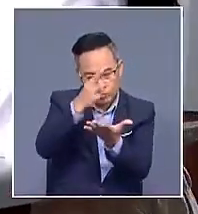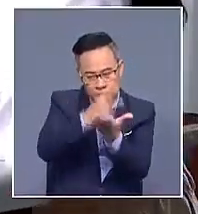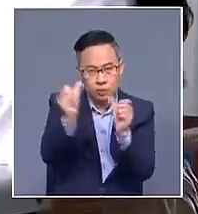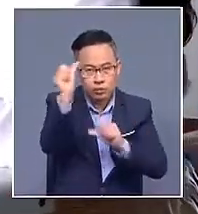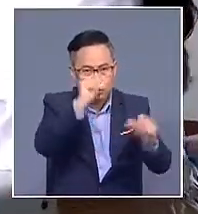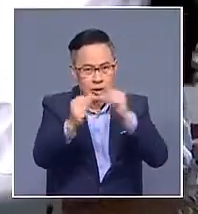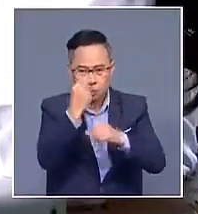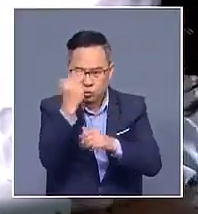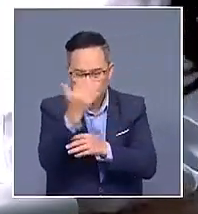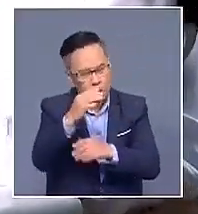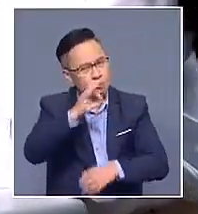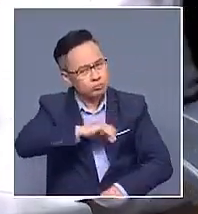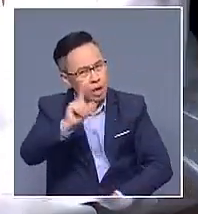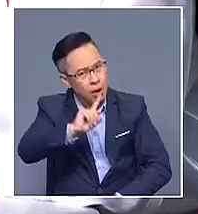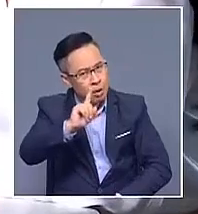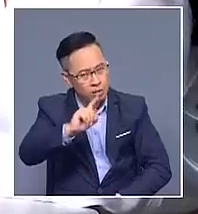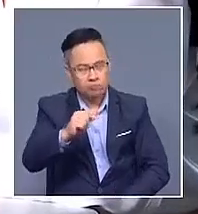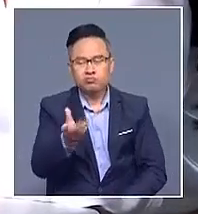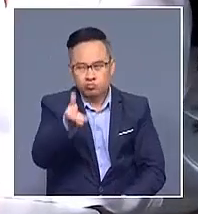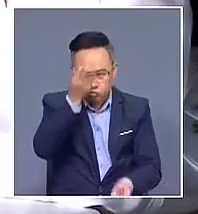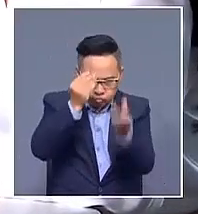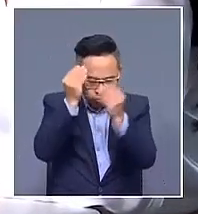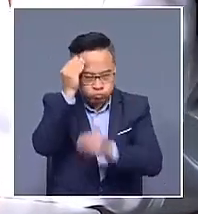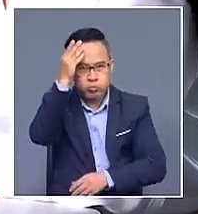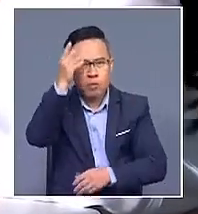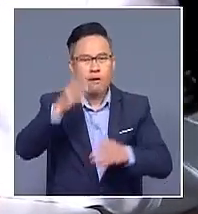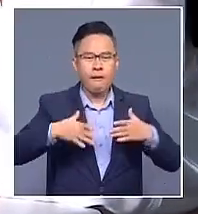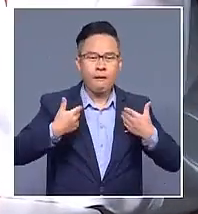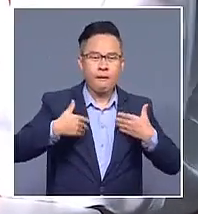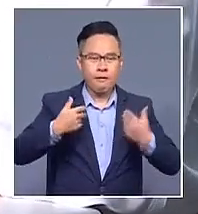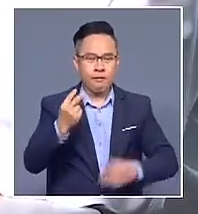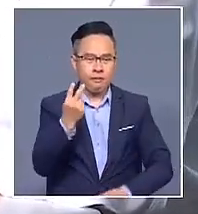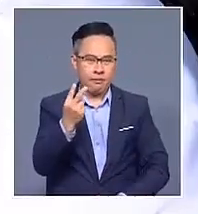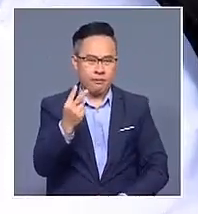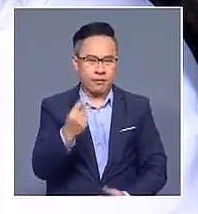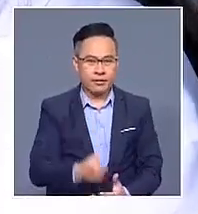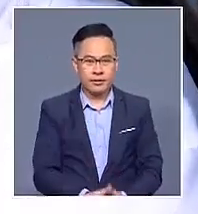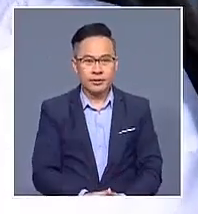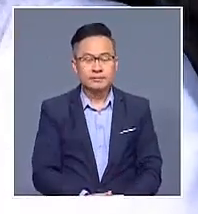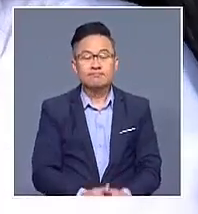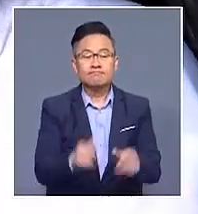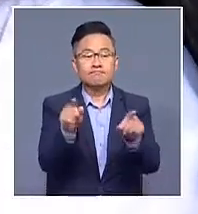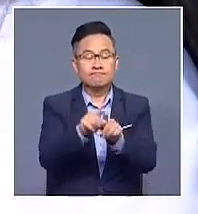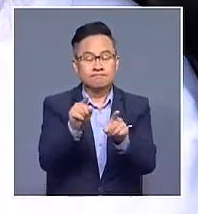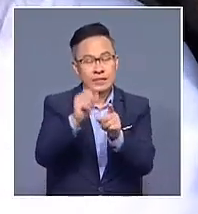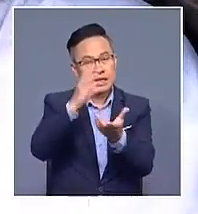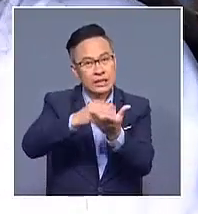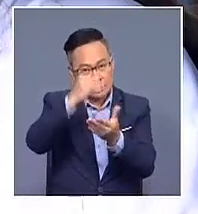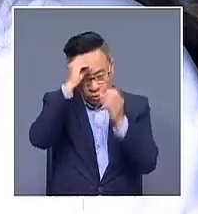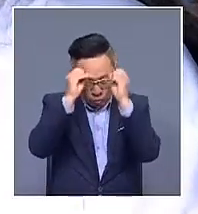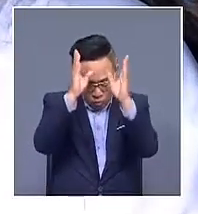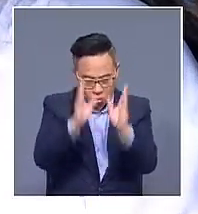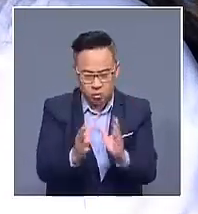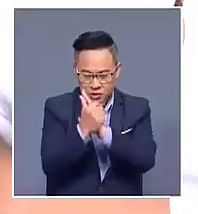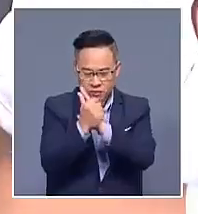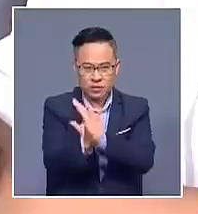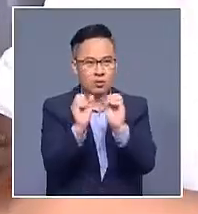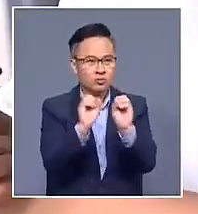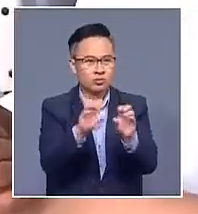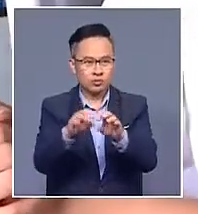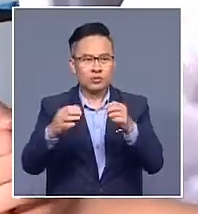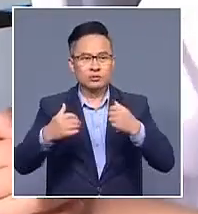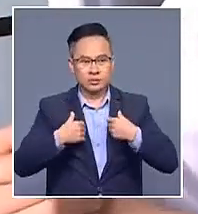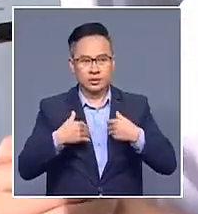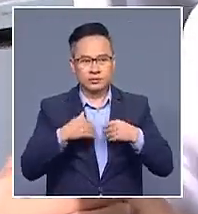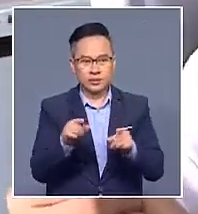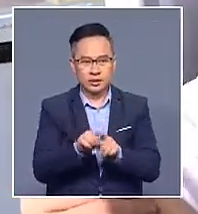ก็สนุกค่ะแล้วก็ได้ความรู้เพิ่มเติมด้วยค่ะ แล้วก็เหมือนกับว่าได้เรียนจากครูหลายๆท่านด้วยใช่ไหมคะ ใช่ค่ะเ